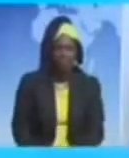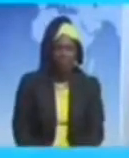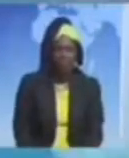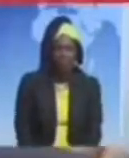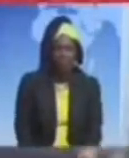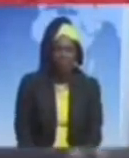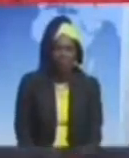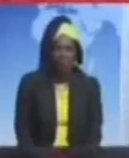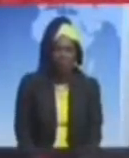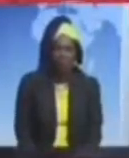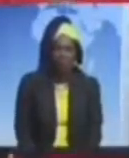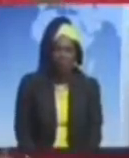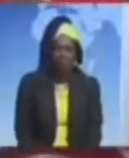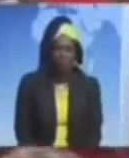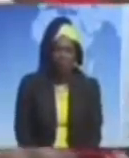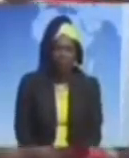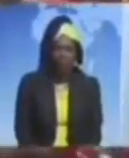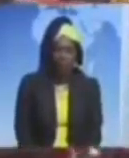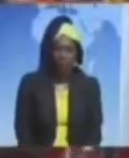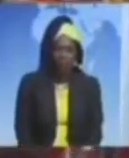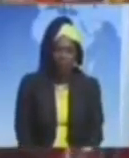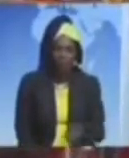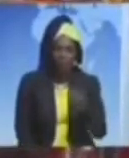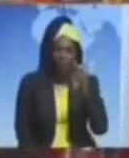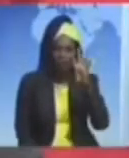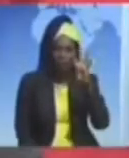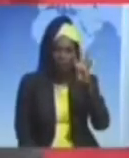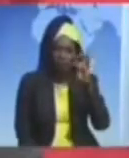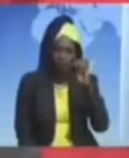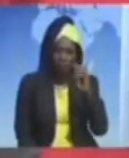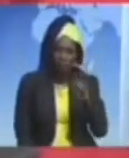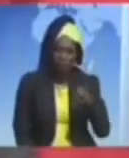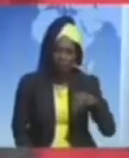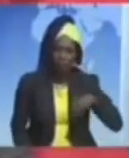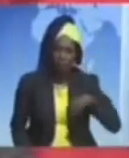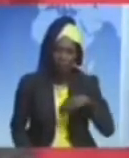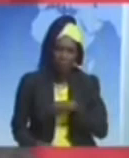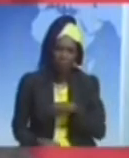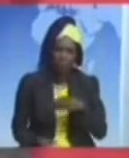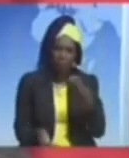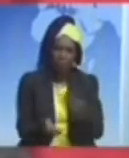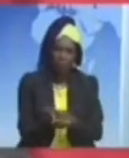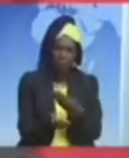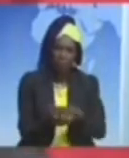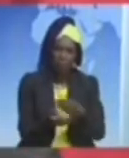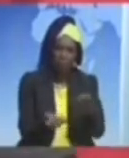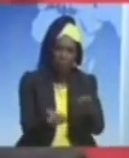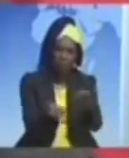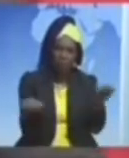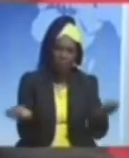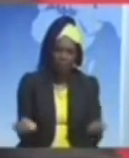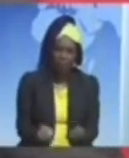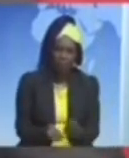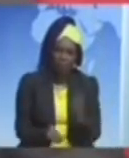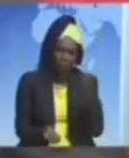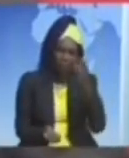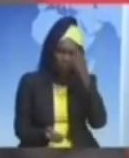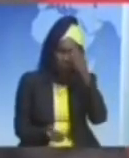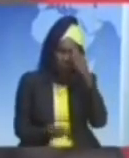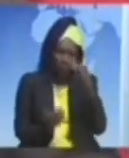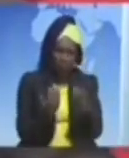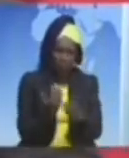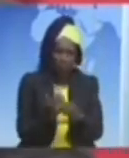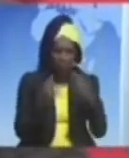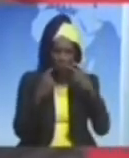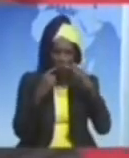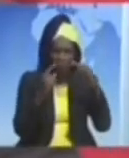rédaction. Ils sont 40 à composer la nouvelle équipe gouvernementale dévoilée le 2 octobre par le Premier ministre